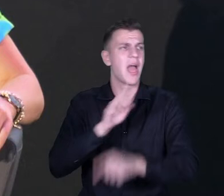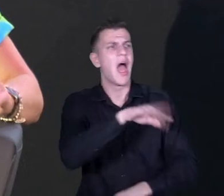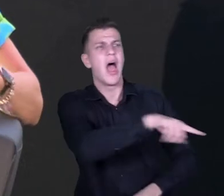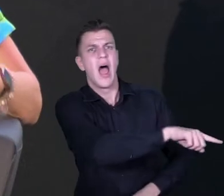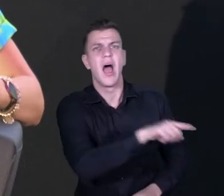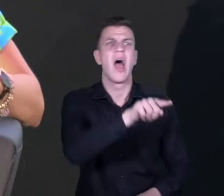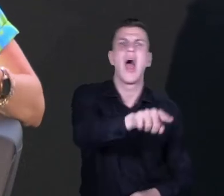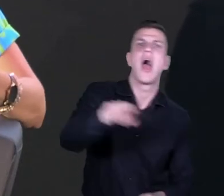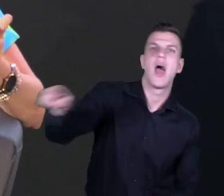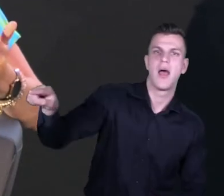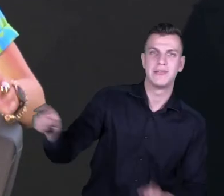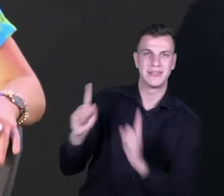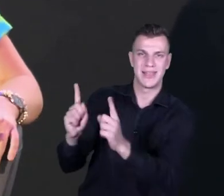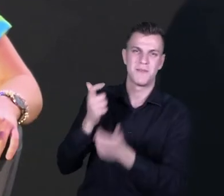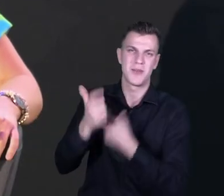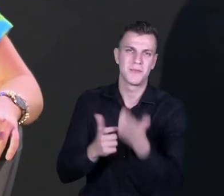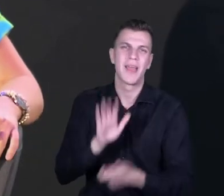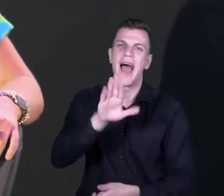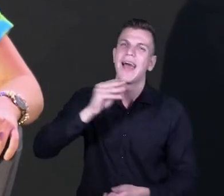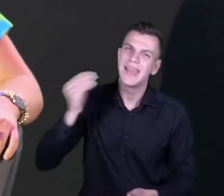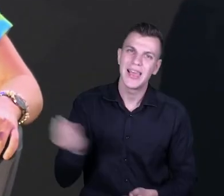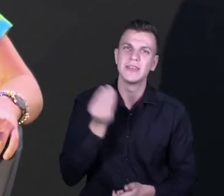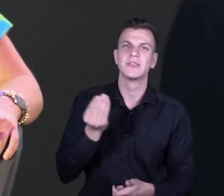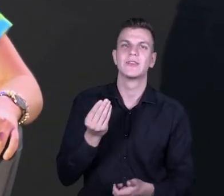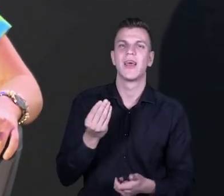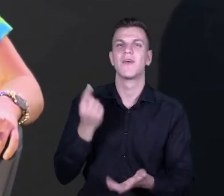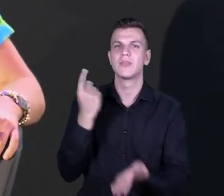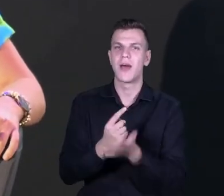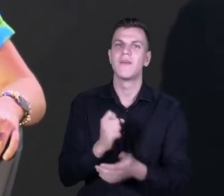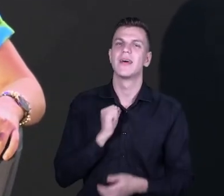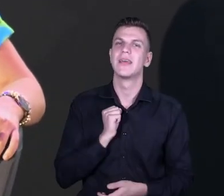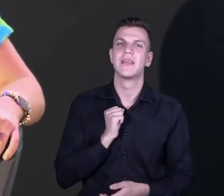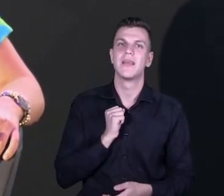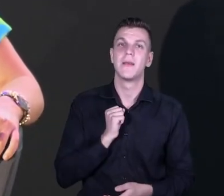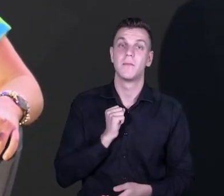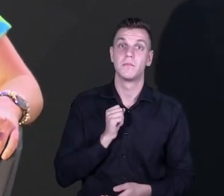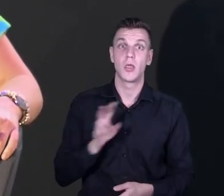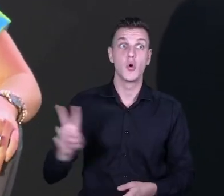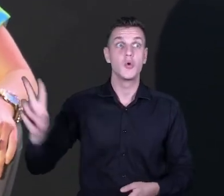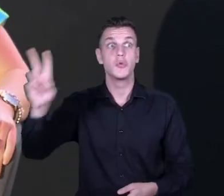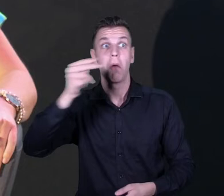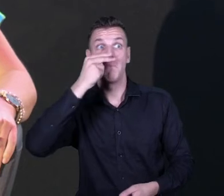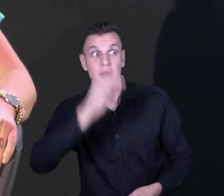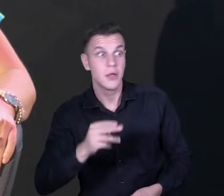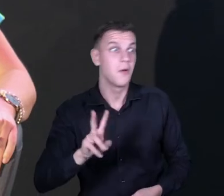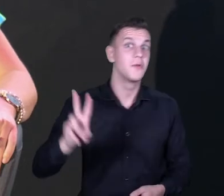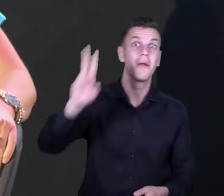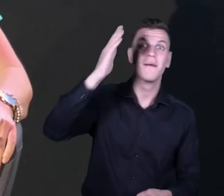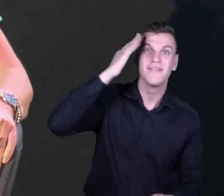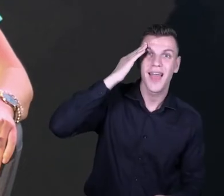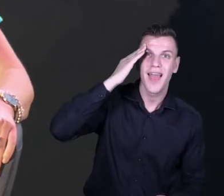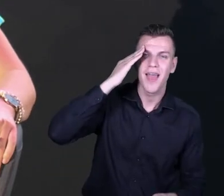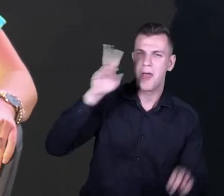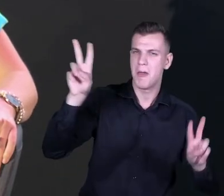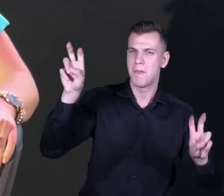głośno. I ostatnia technika, która też gdzieś tutaj nam się bardzo sprawdziła, ktokolwiek widział, ktokolwiek wie, brzmiało to również tajemniczo